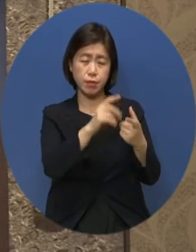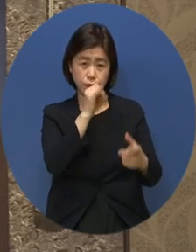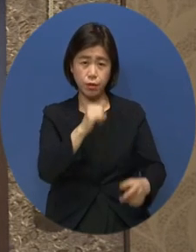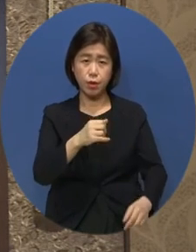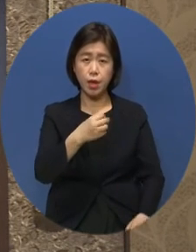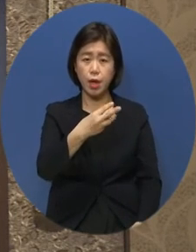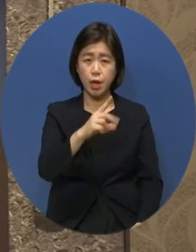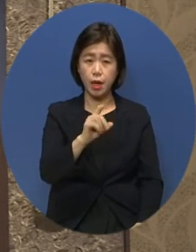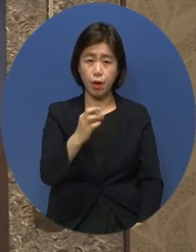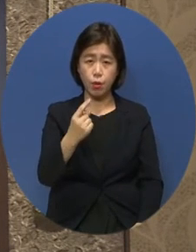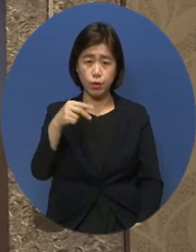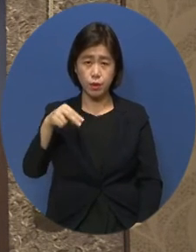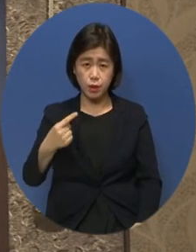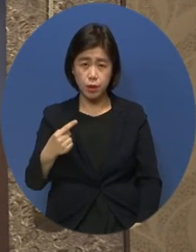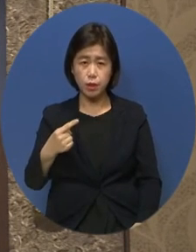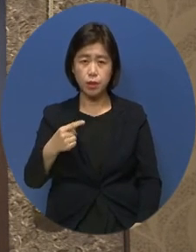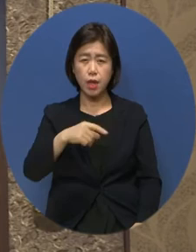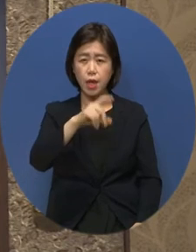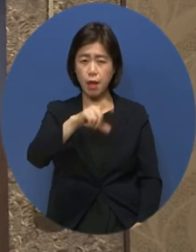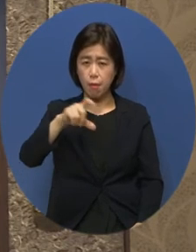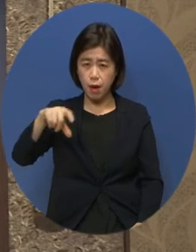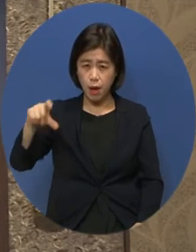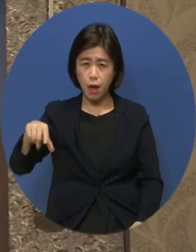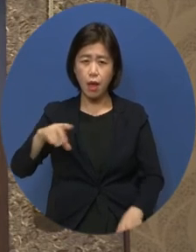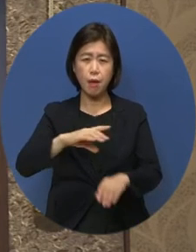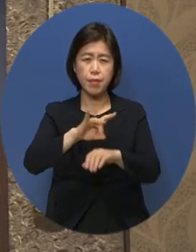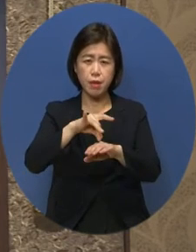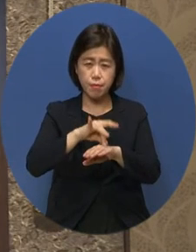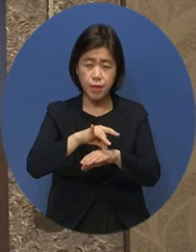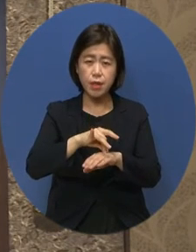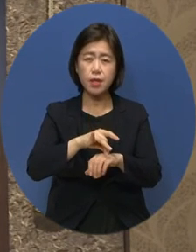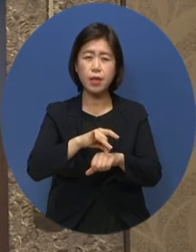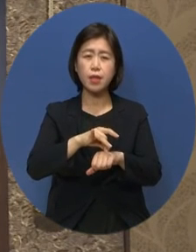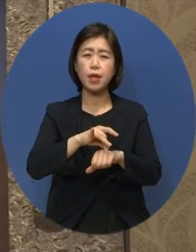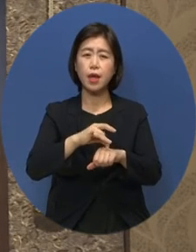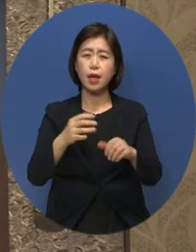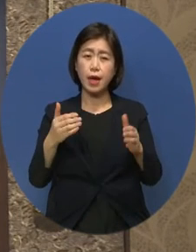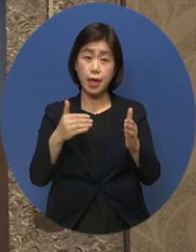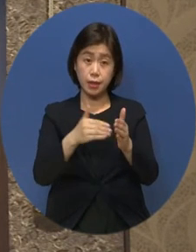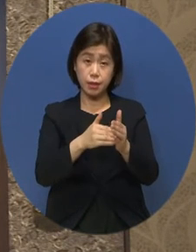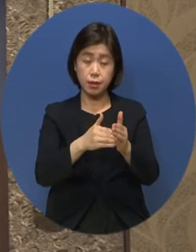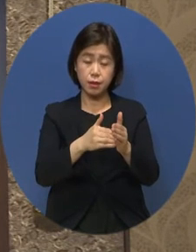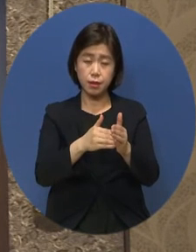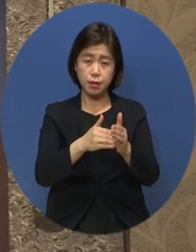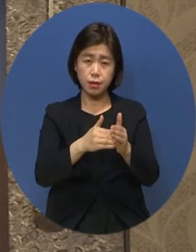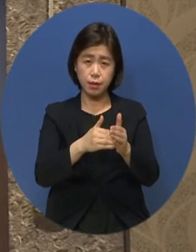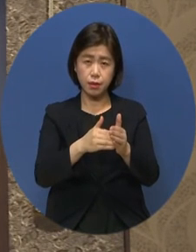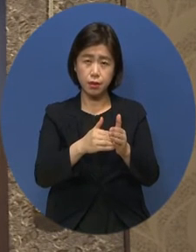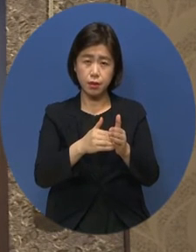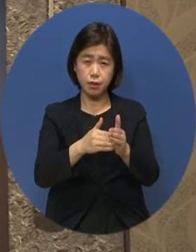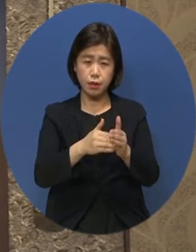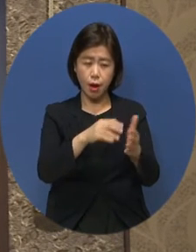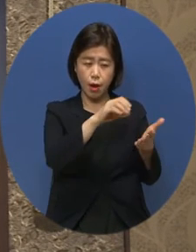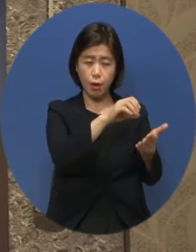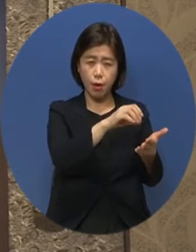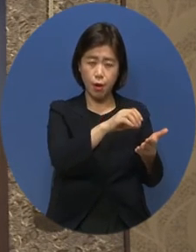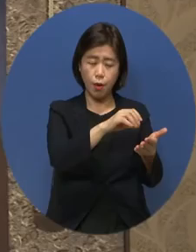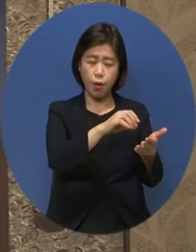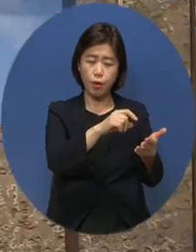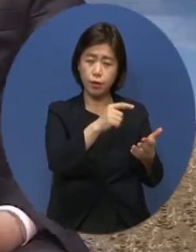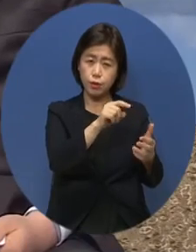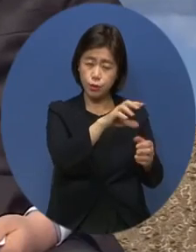빌킹 까지 으 해외 지부를 설치하고 해외에서 이제 복지사업을 좀 활발히 펼쳐 썼죠 아 어